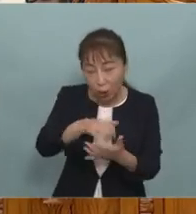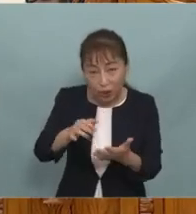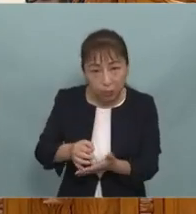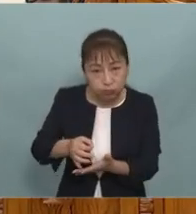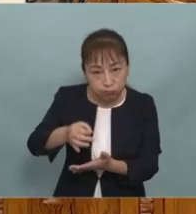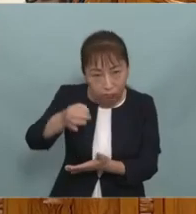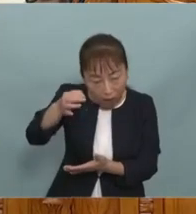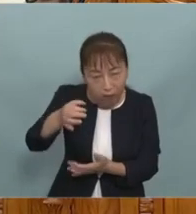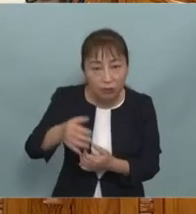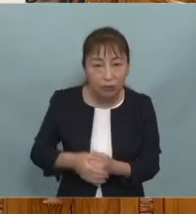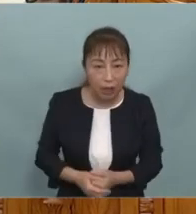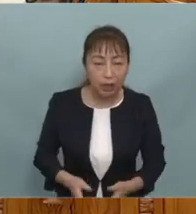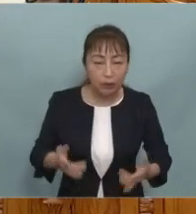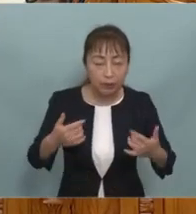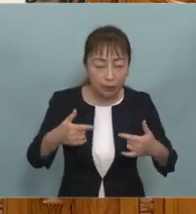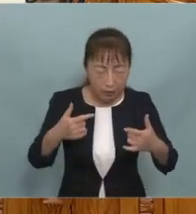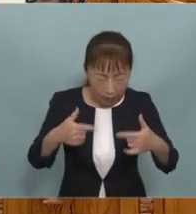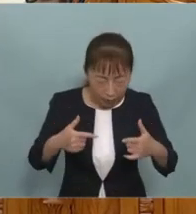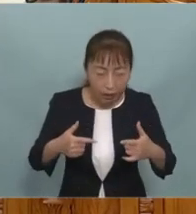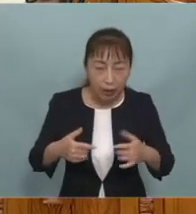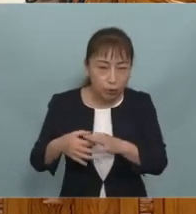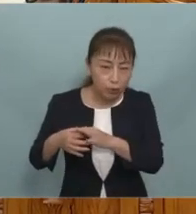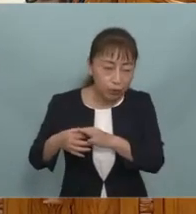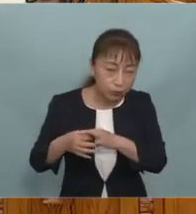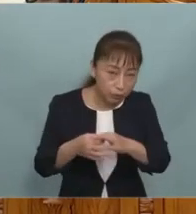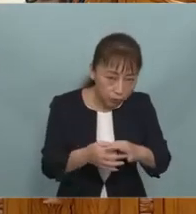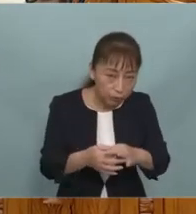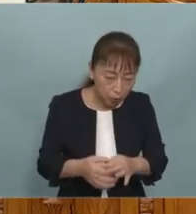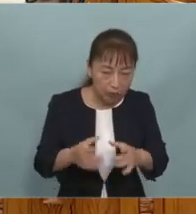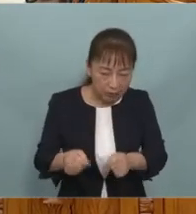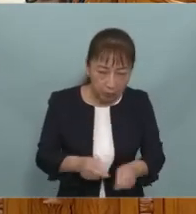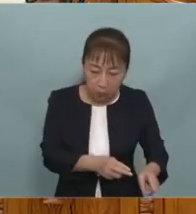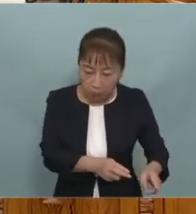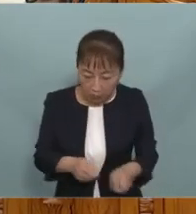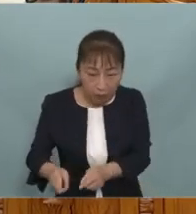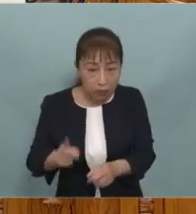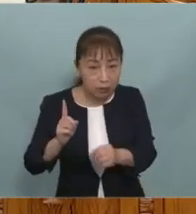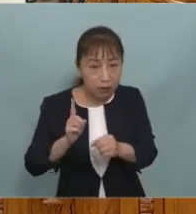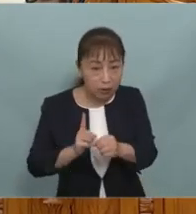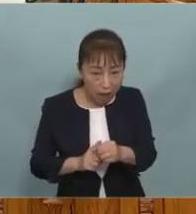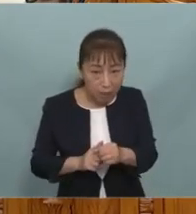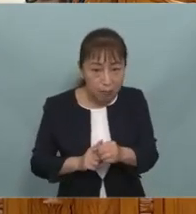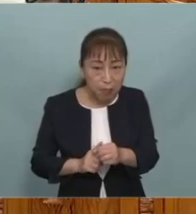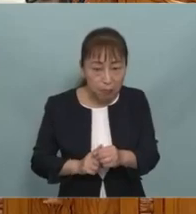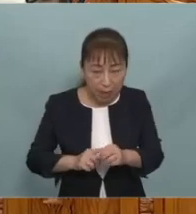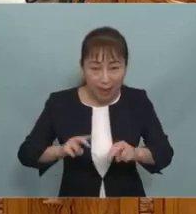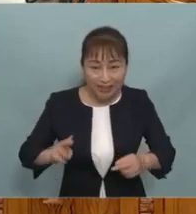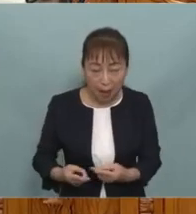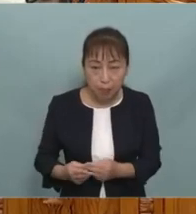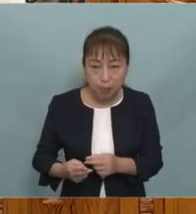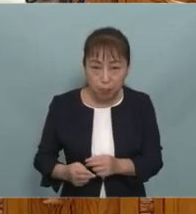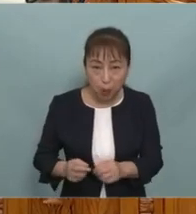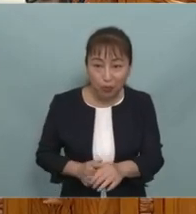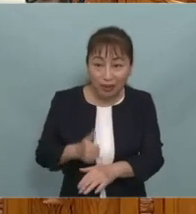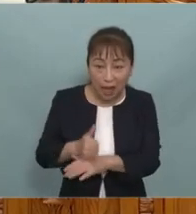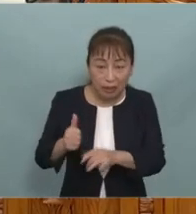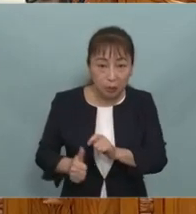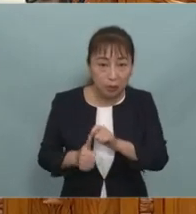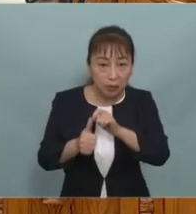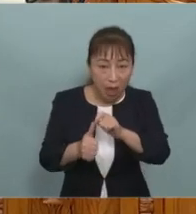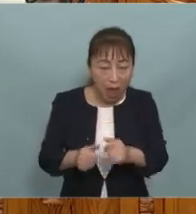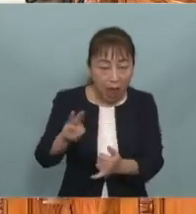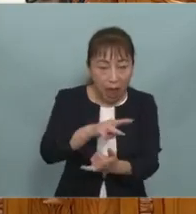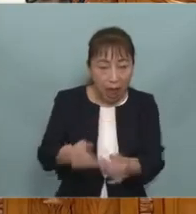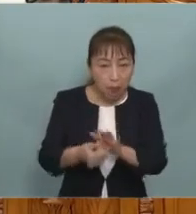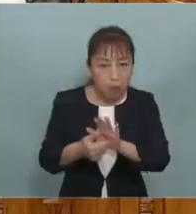に平次から普段に万全の備えを行うため000人の大臣を置く防災庁の設置に